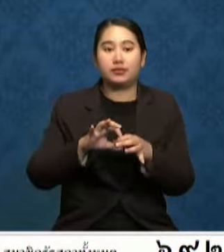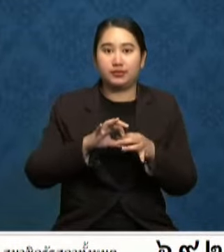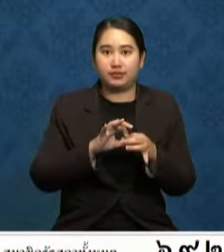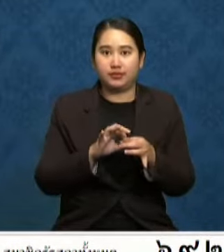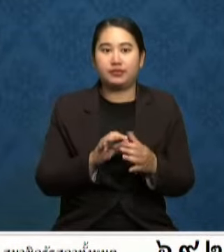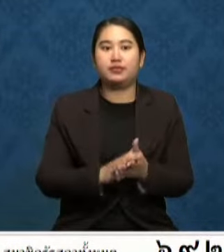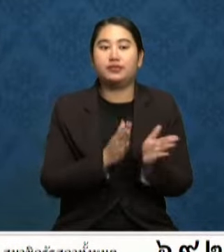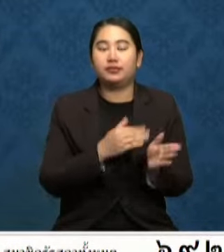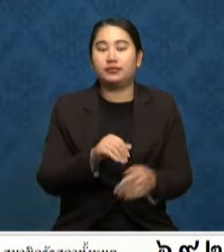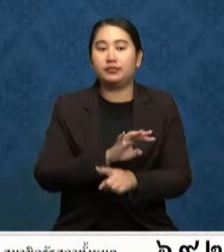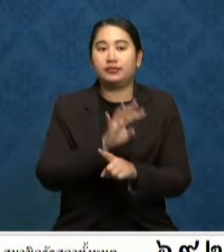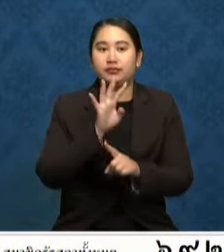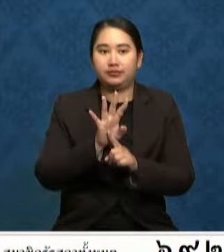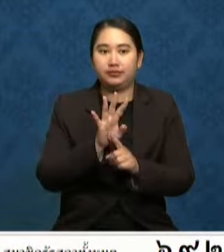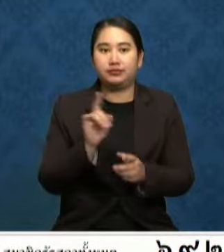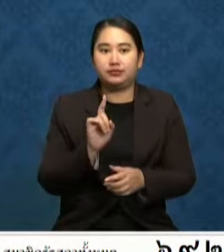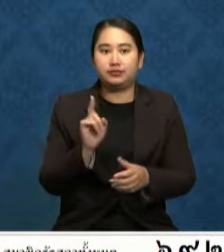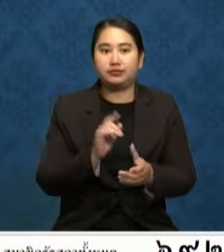ด้านที่ 4